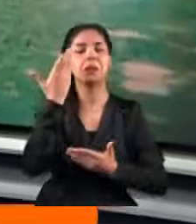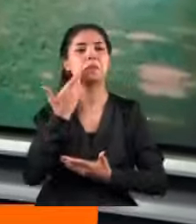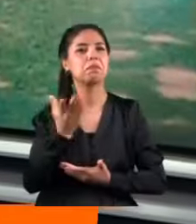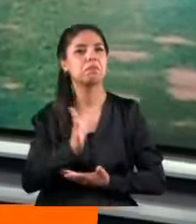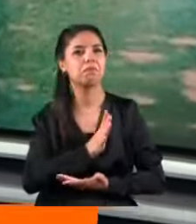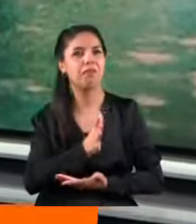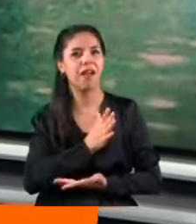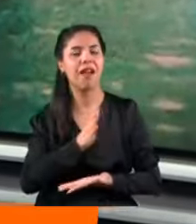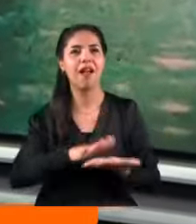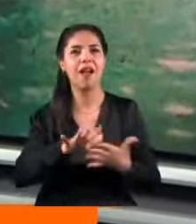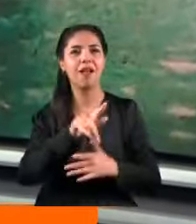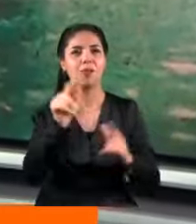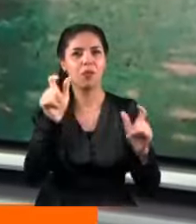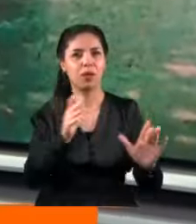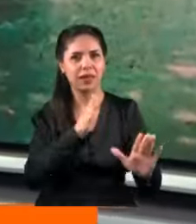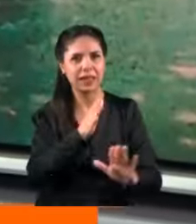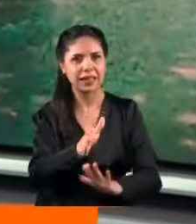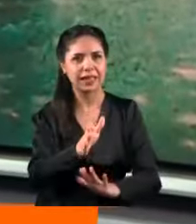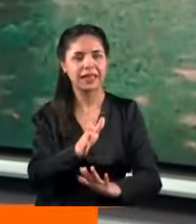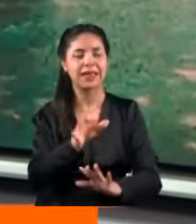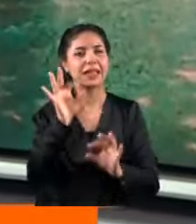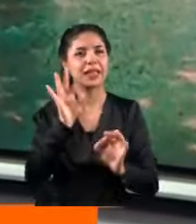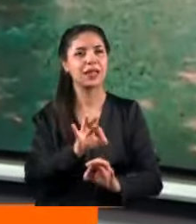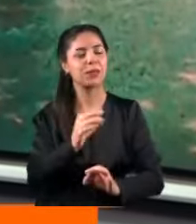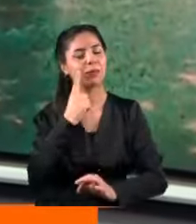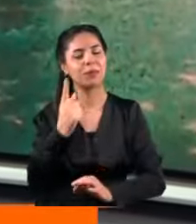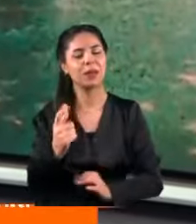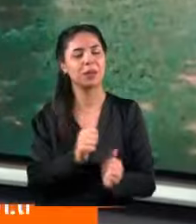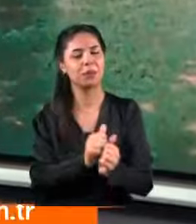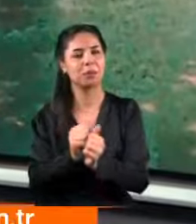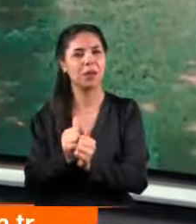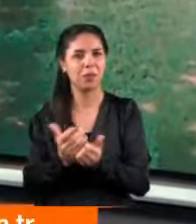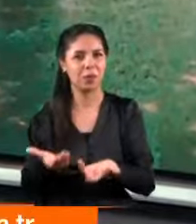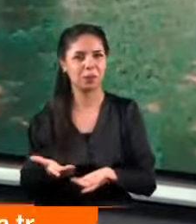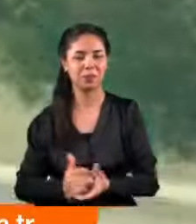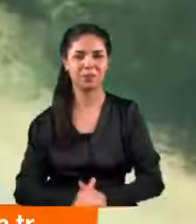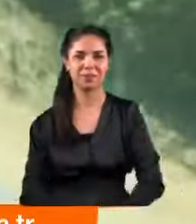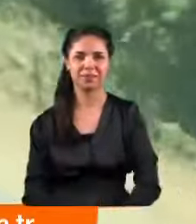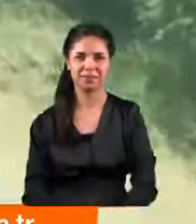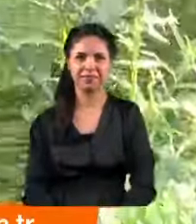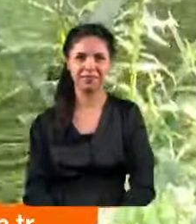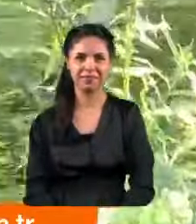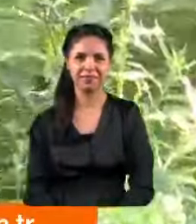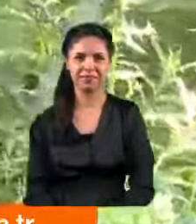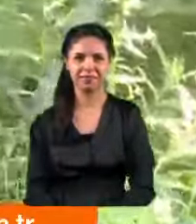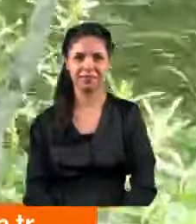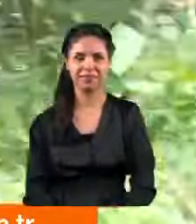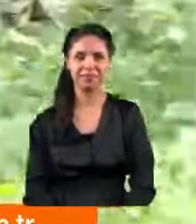kendilerine. Arkadaşlarımız bölgedeydi. Gelin şimdi o yolculuğa eşlik edelim birlikte.